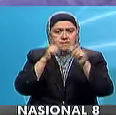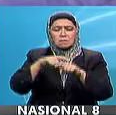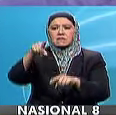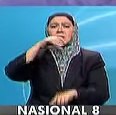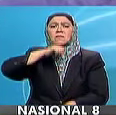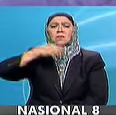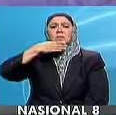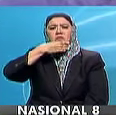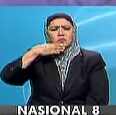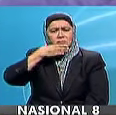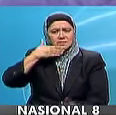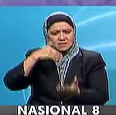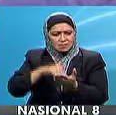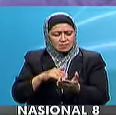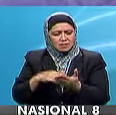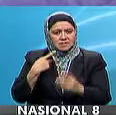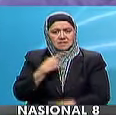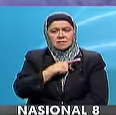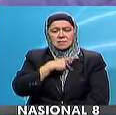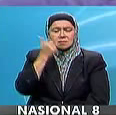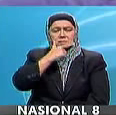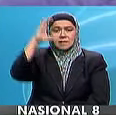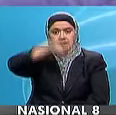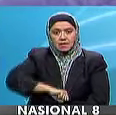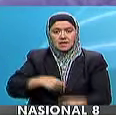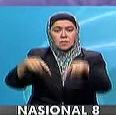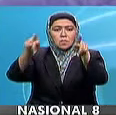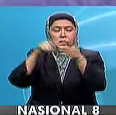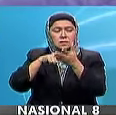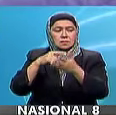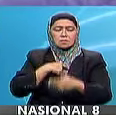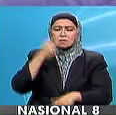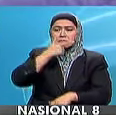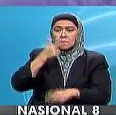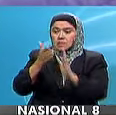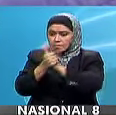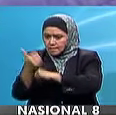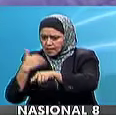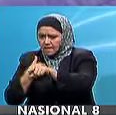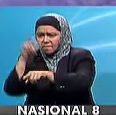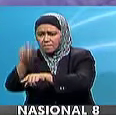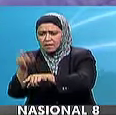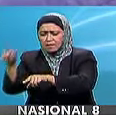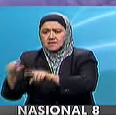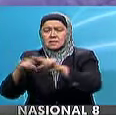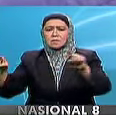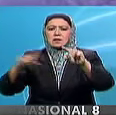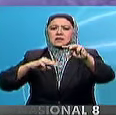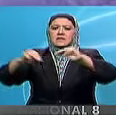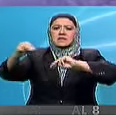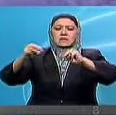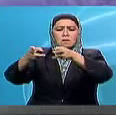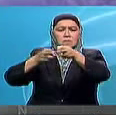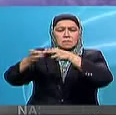kita tidak mahu terlepas peluang ini. Ya, saya tidak mahu ada bakat yang bagus tetapi oleh kerana pengurusan bakat